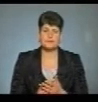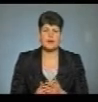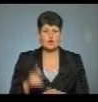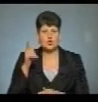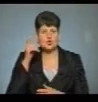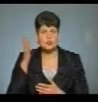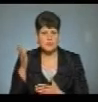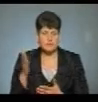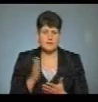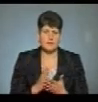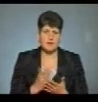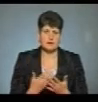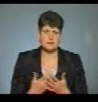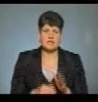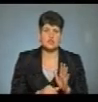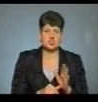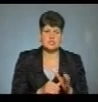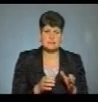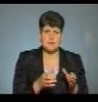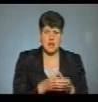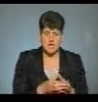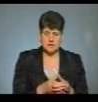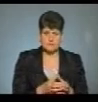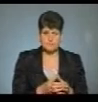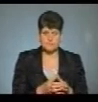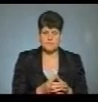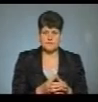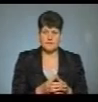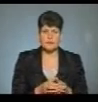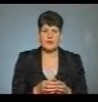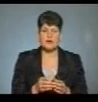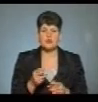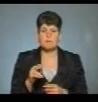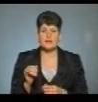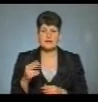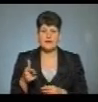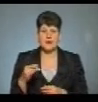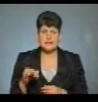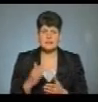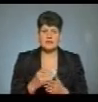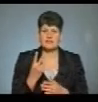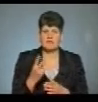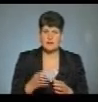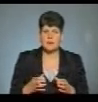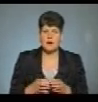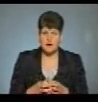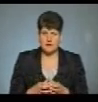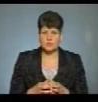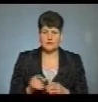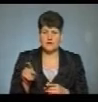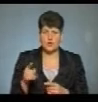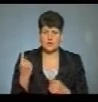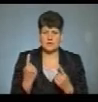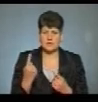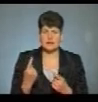Чортків має, наприклад, 6 бригад, значить відповідно. Якщо Підгайці мають 2 бригади, то відповідно вони один